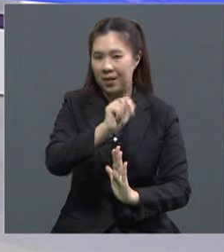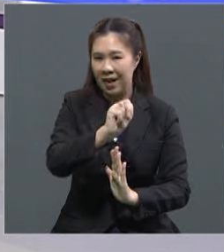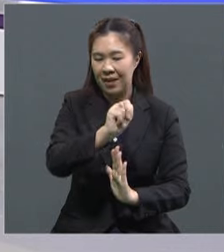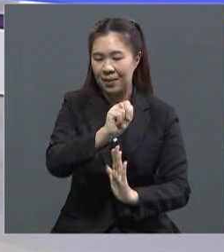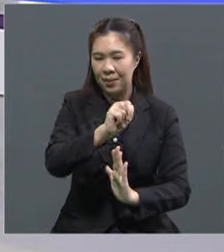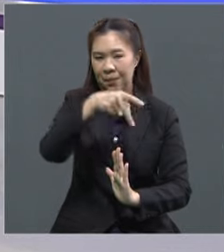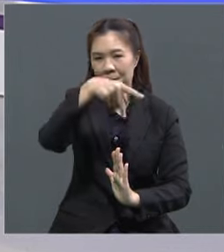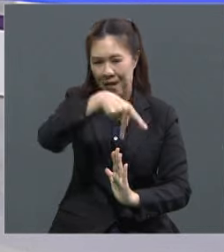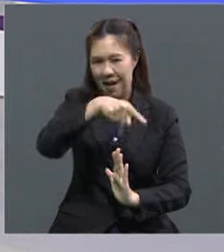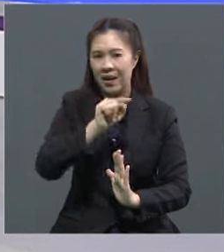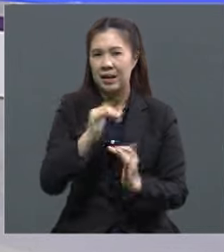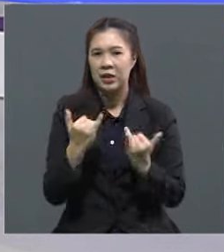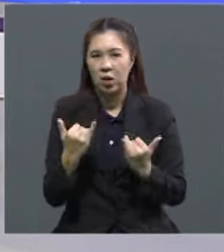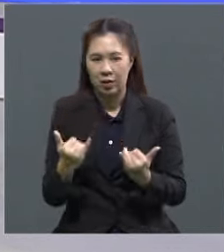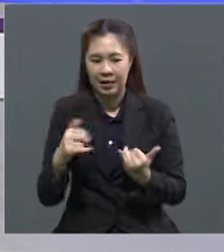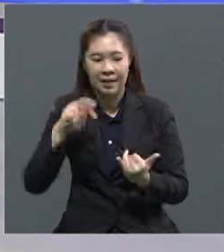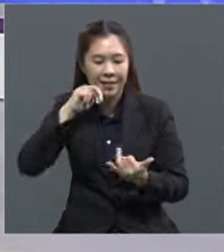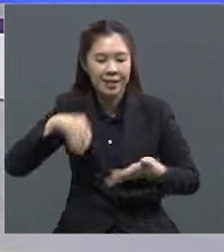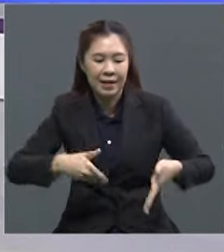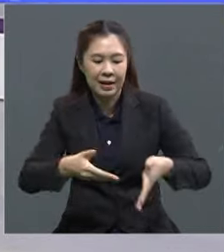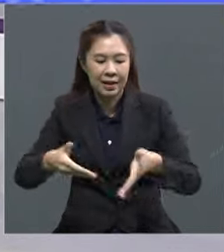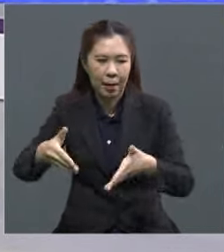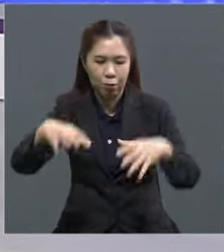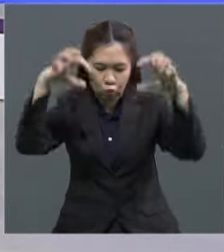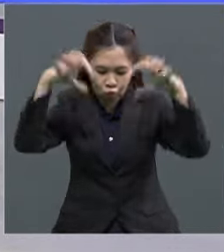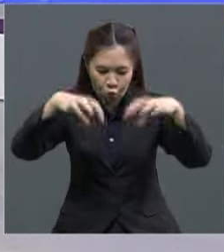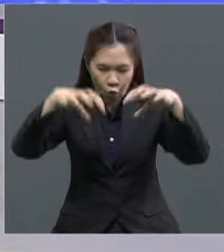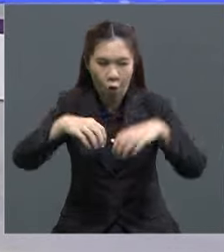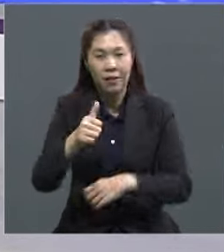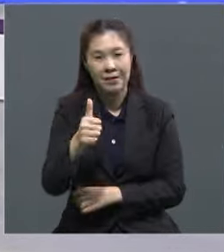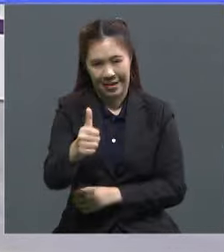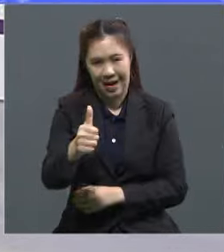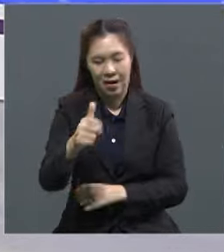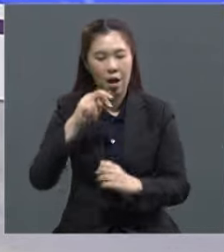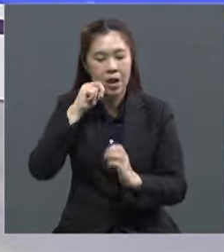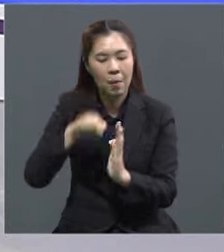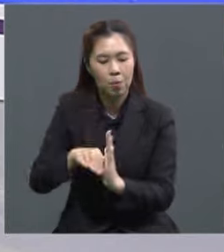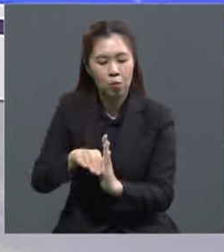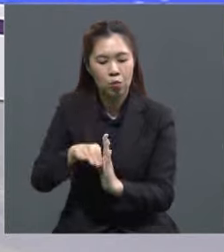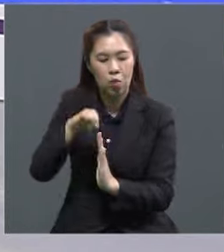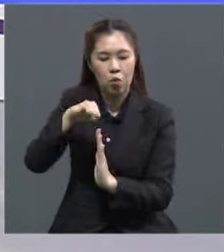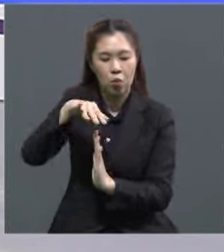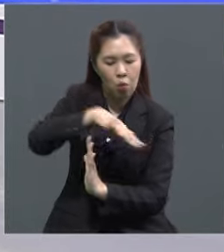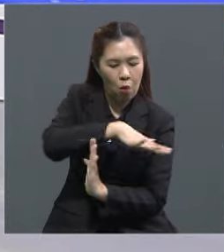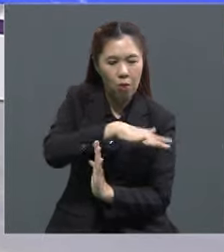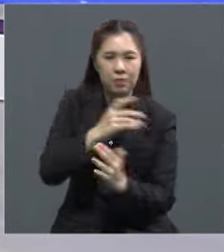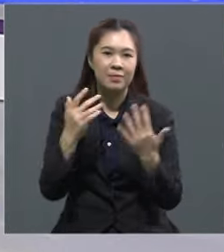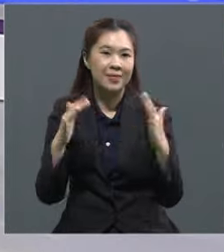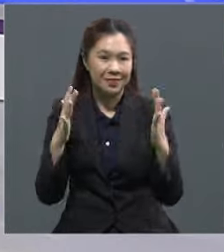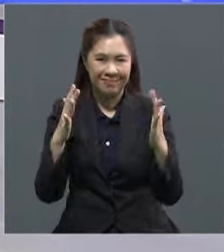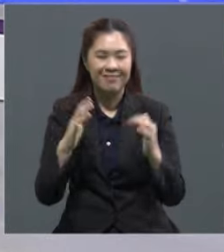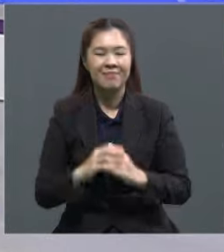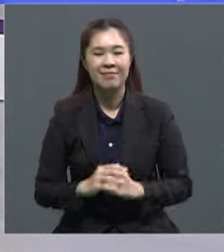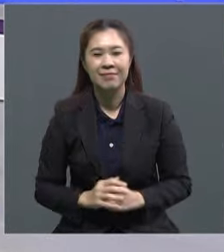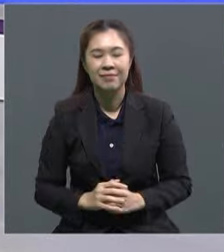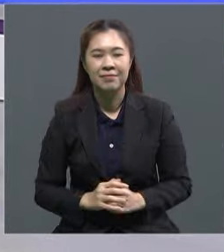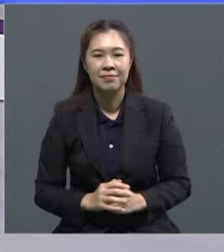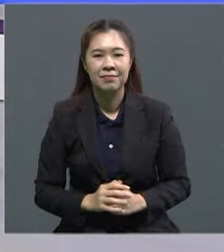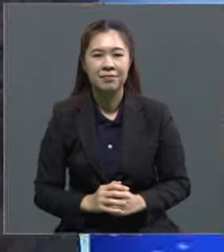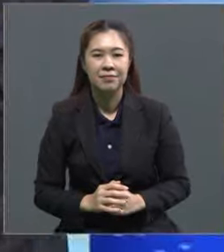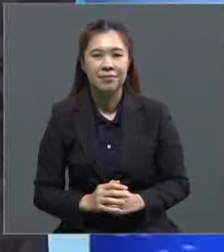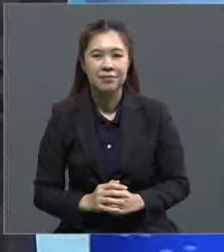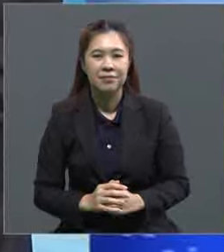นี้เนี่ยศักยภาพของลำน้ำสามารถรองรับได้เพราะฉะนั้นก็จะไม่เกิดในเรื่องของน้ำล้นตลิ่งเกิดขึ้นในช่วงนี้นะครับแต่อย่างไรก็